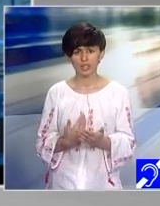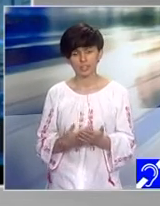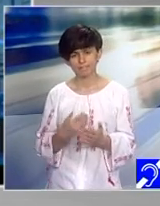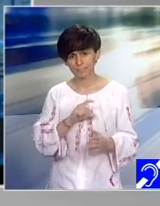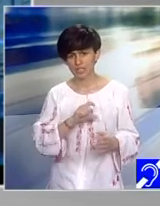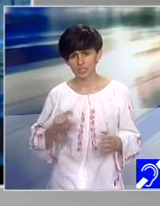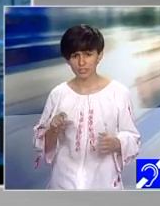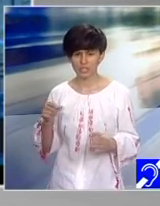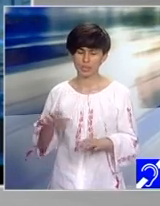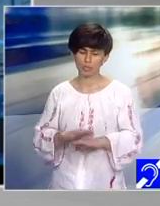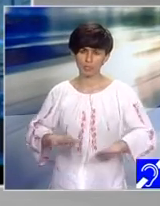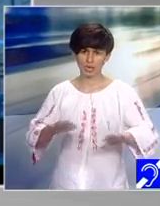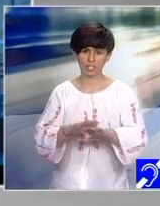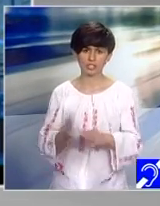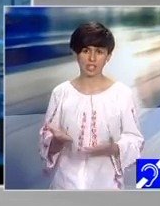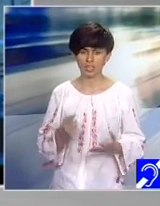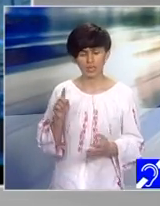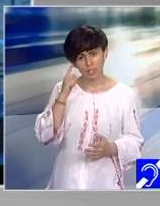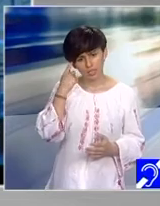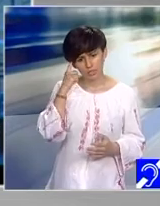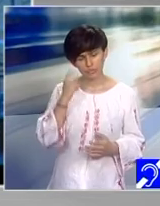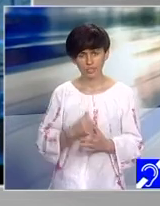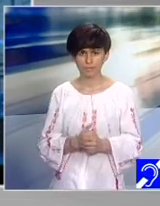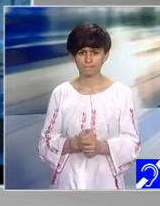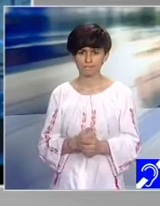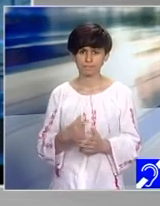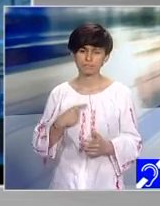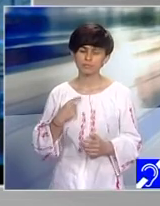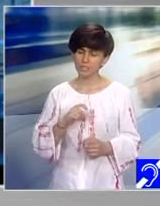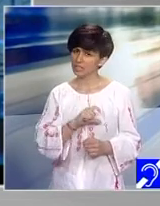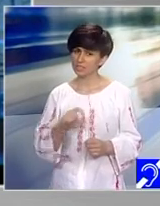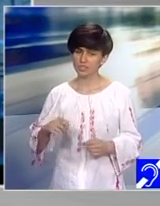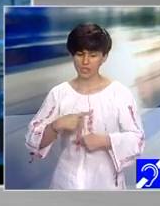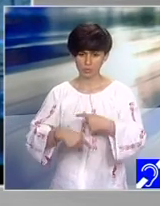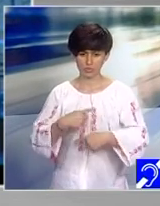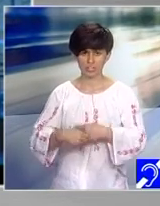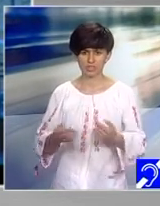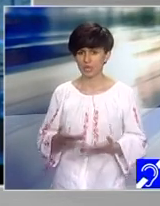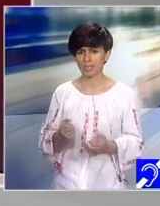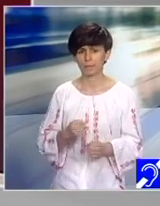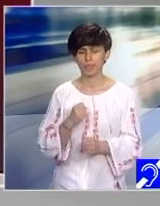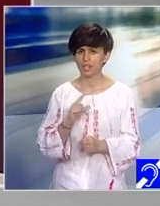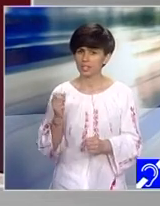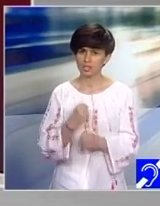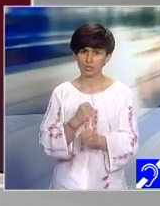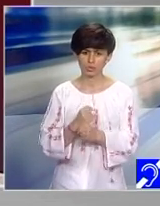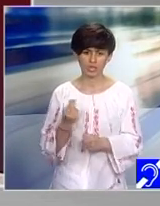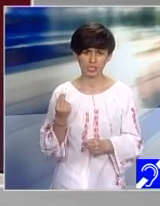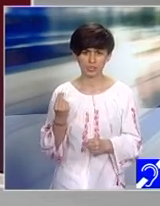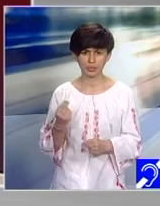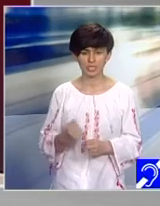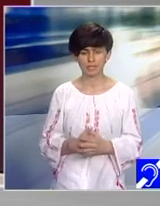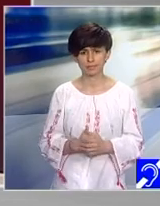sistem care mută resursele prost, care creează și inechitatea și probleme de calitate. Da, asta este una dintre